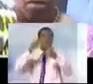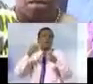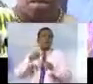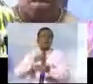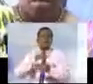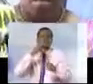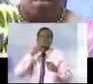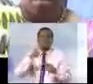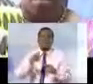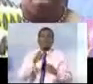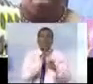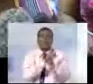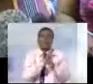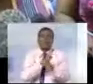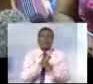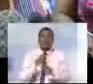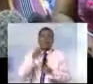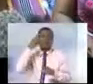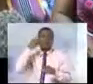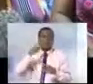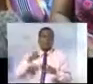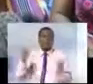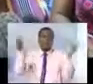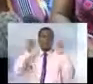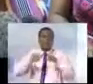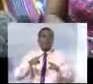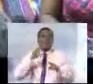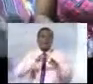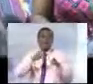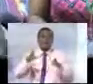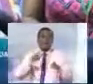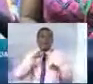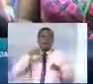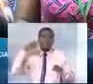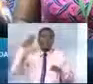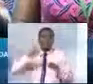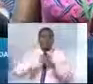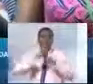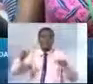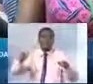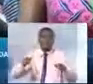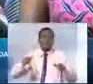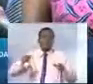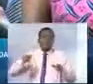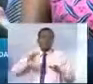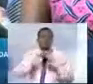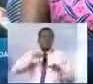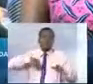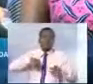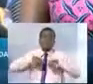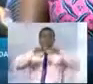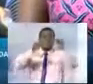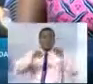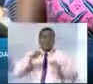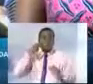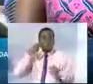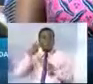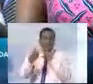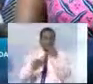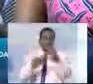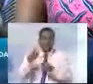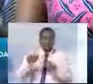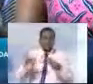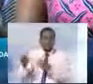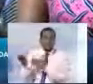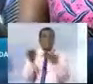le temps qu'ils vont perdre lorsque les enfants seront libérés nous allons faire en sorte qu' un suivi médical n'est ce pas pour que jusqu'à